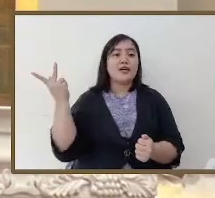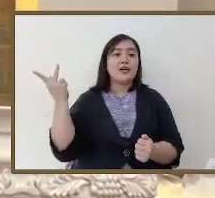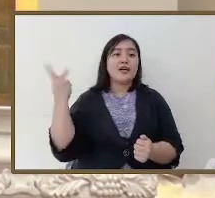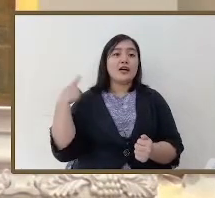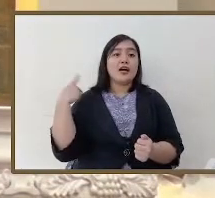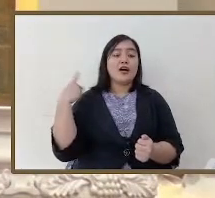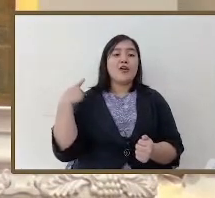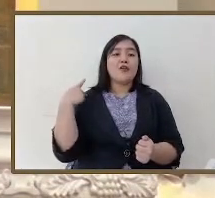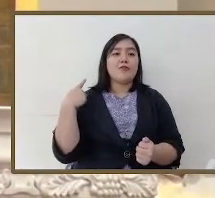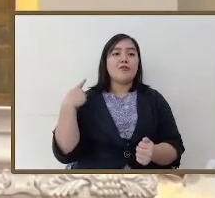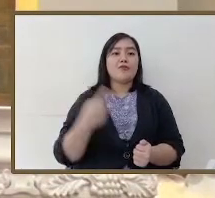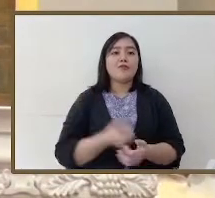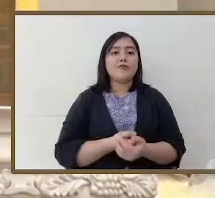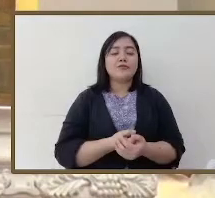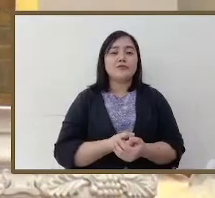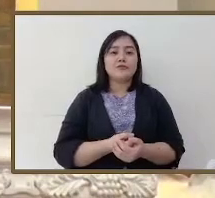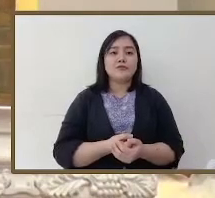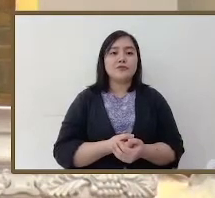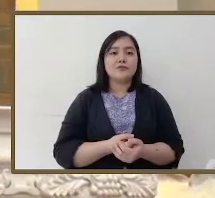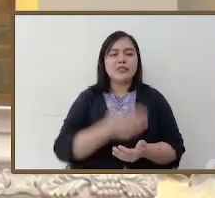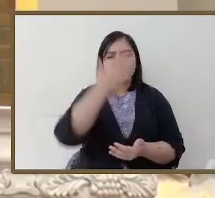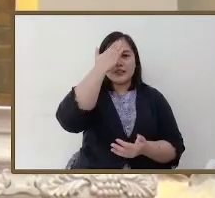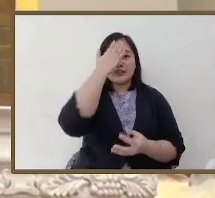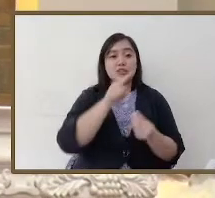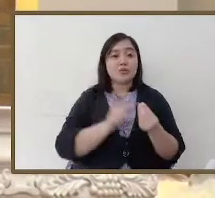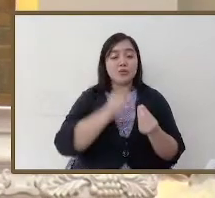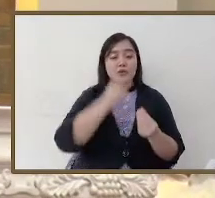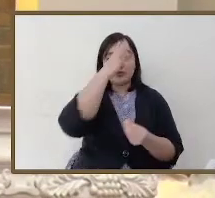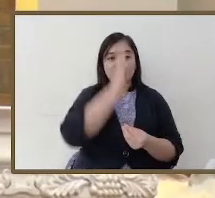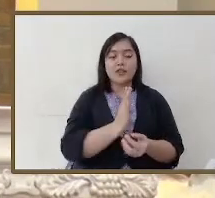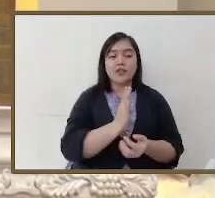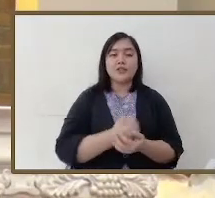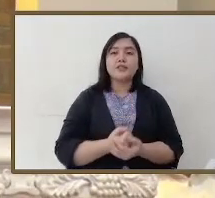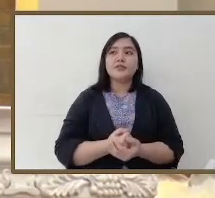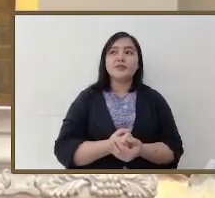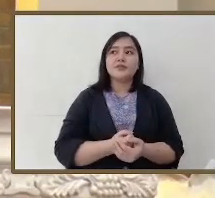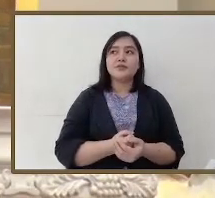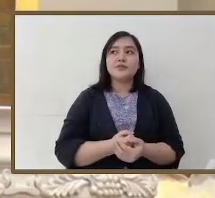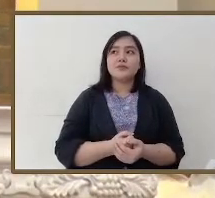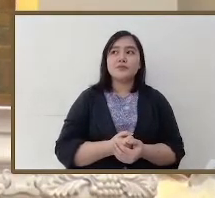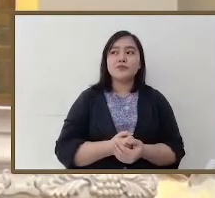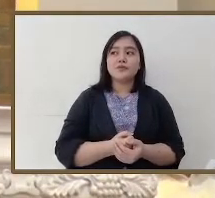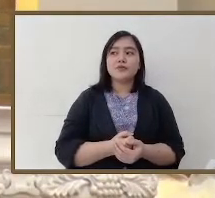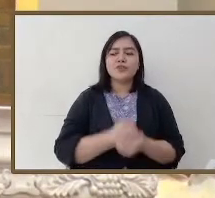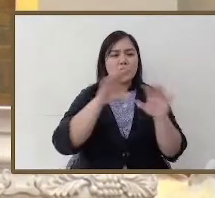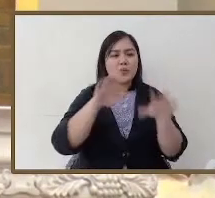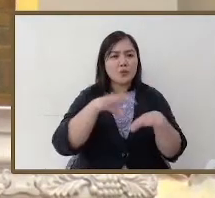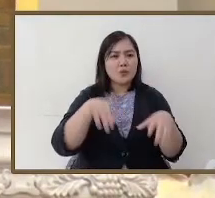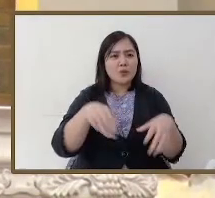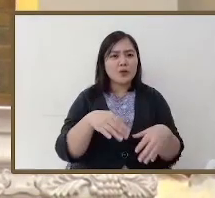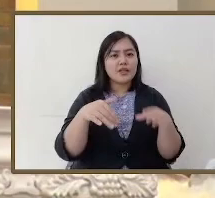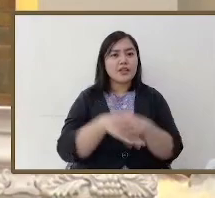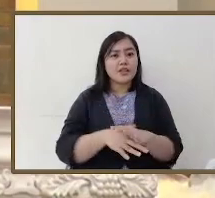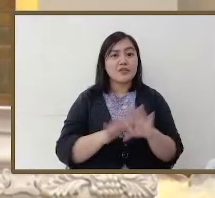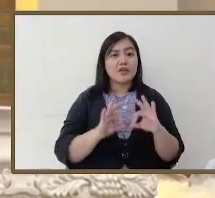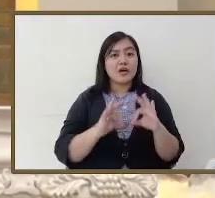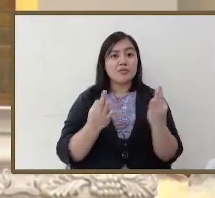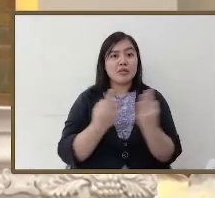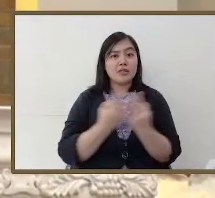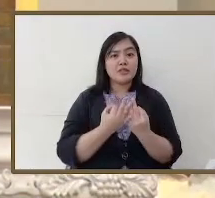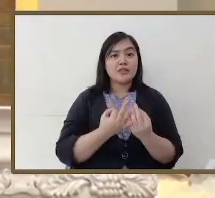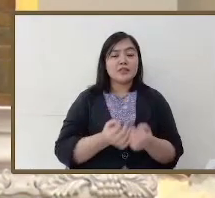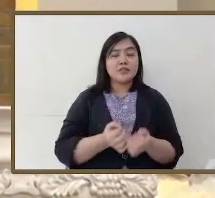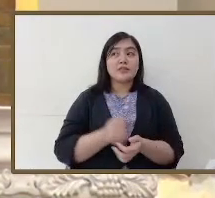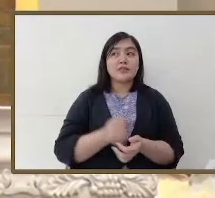nasa langit. Pero totoong may Diyos na hanggang ngayon ay gumagawa pa siya. Nagtatrabaho pa siya sa Israel, kapatid. Kung